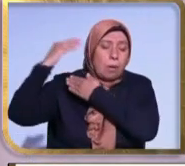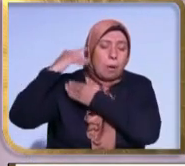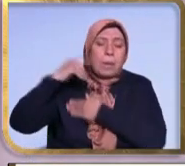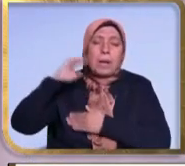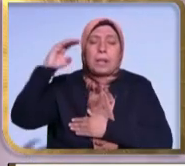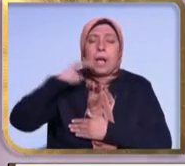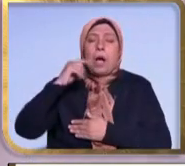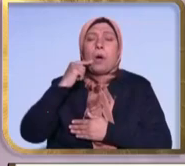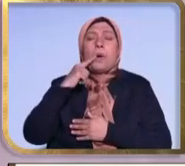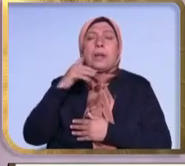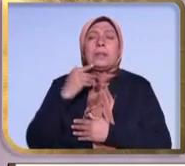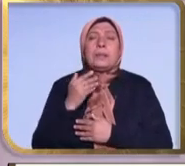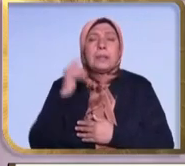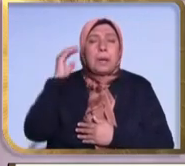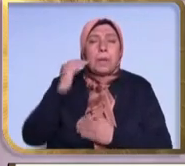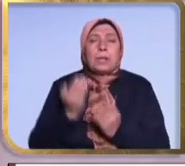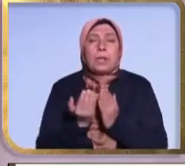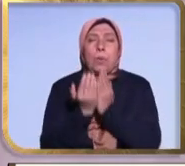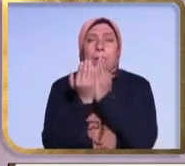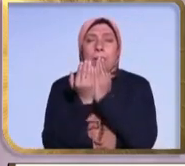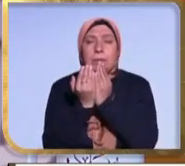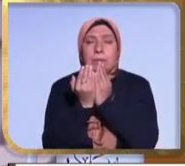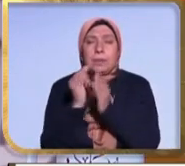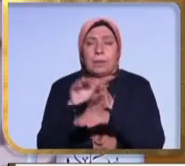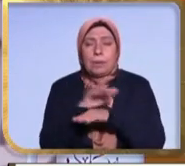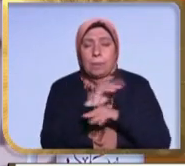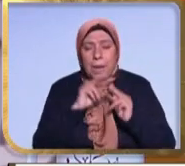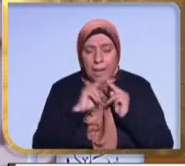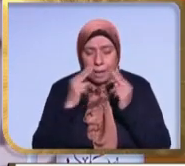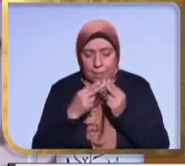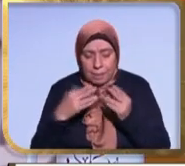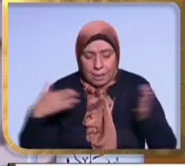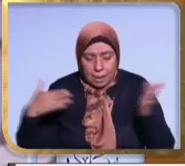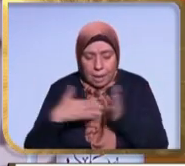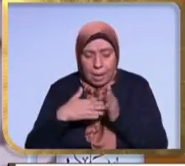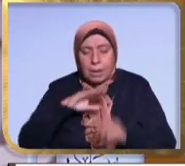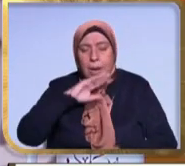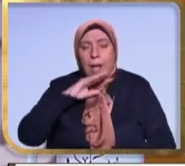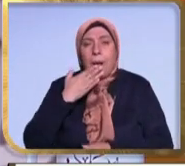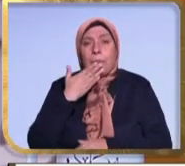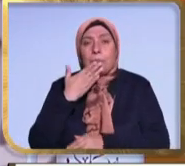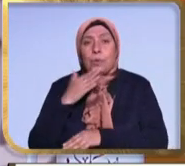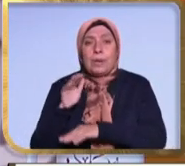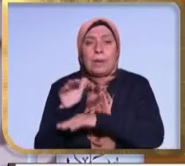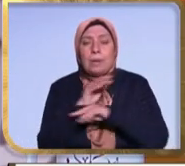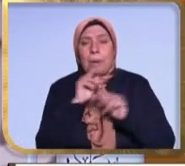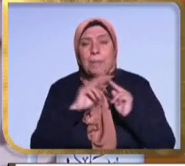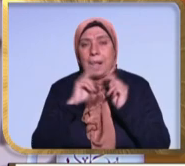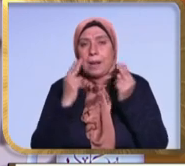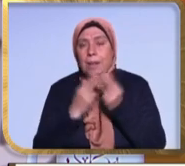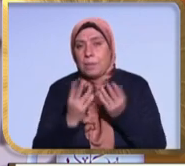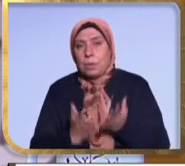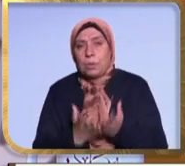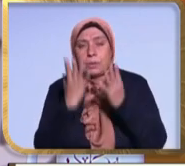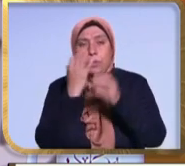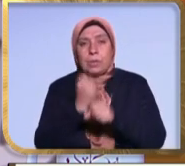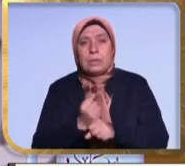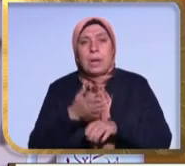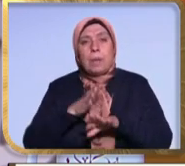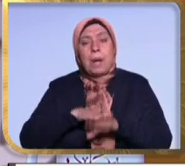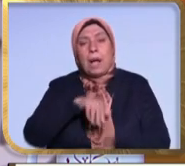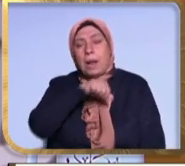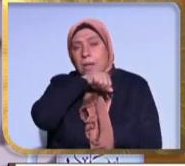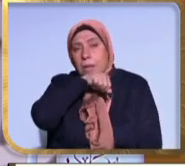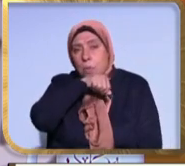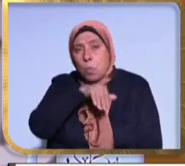مجيب الدعوات يا رب العالمين. وآخر دعوانا أن الحمد لله رب العالمين، وصلاة وسلاما عليك